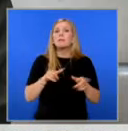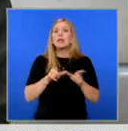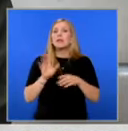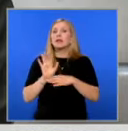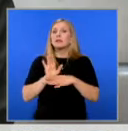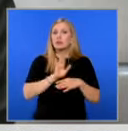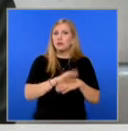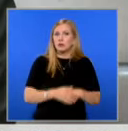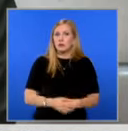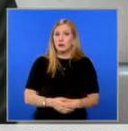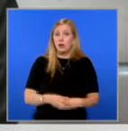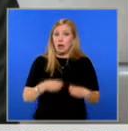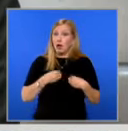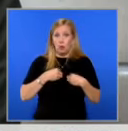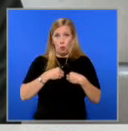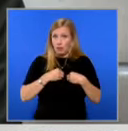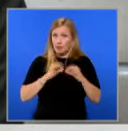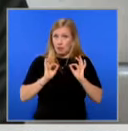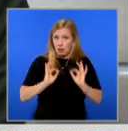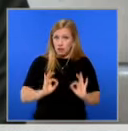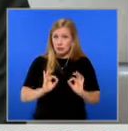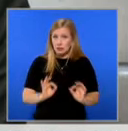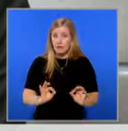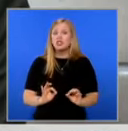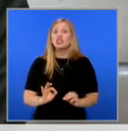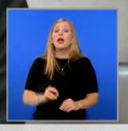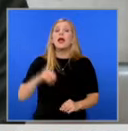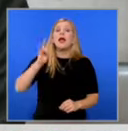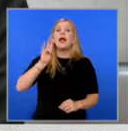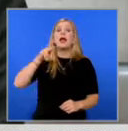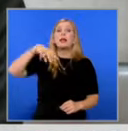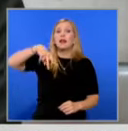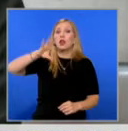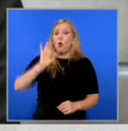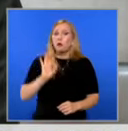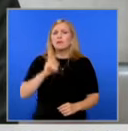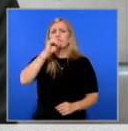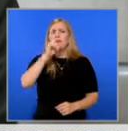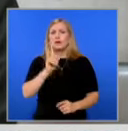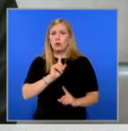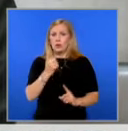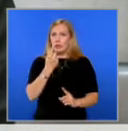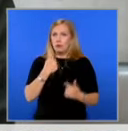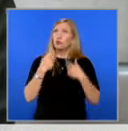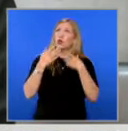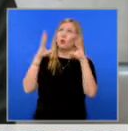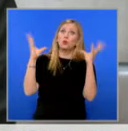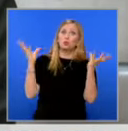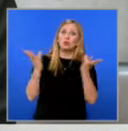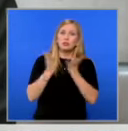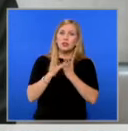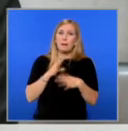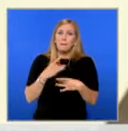депутати убедени сме че неидентифицираните аномални явления са важен приоритет не само за космическата безопасност но и за